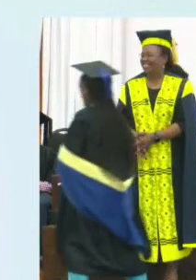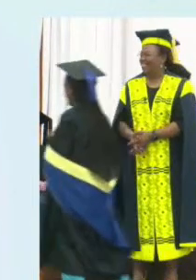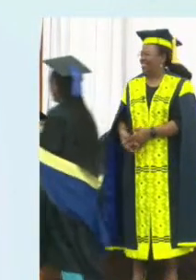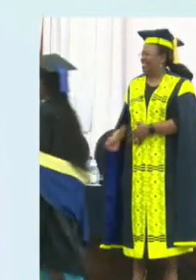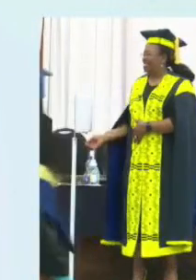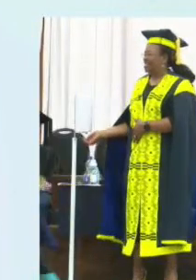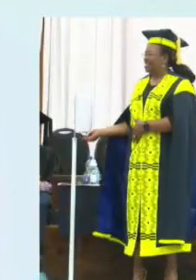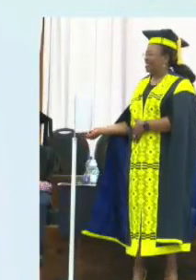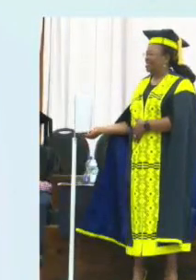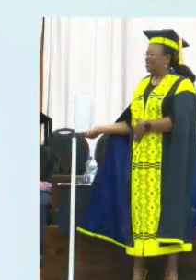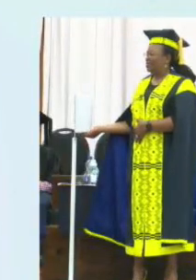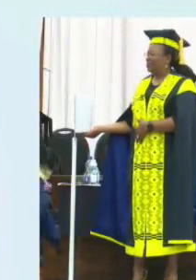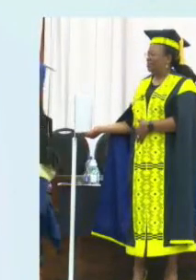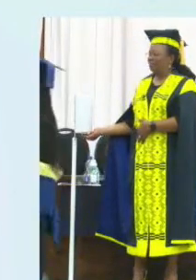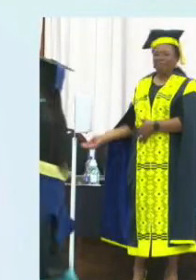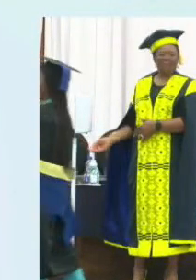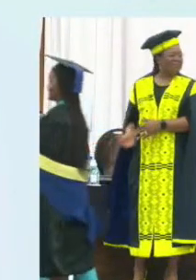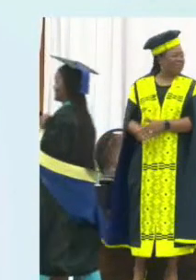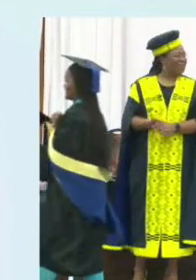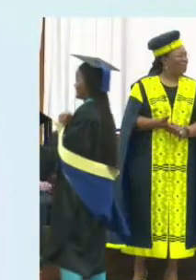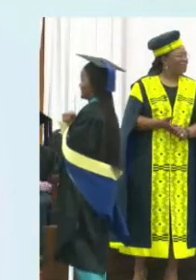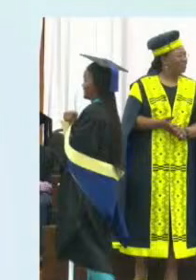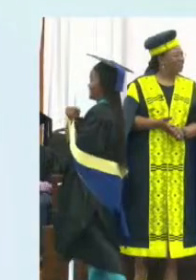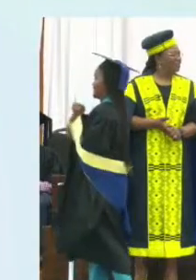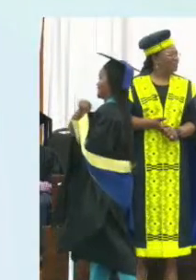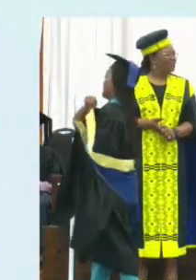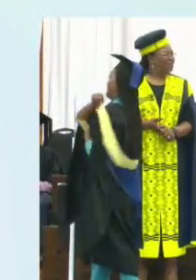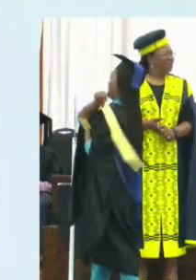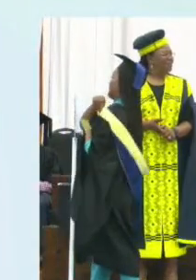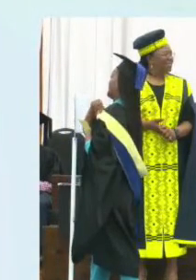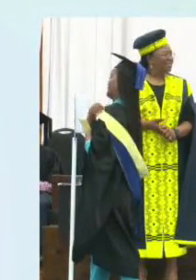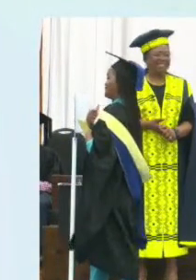Nosibulele Salakupatwa.